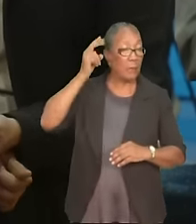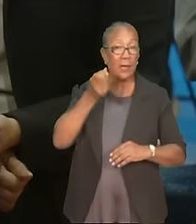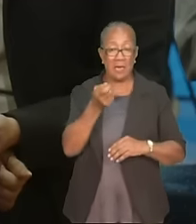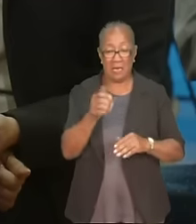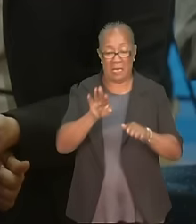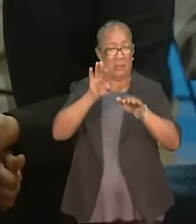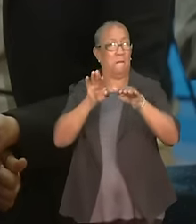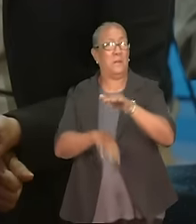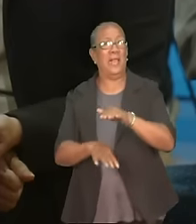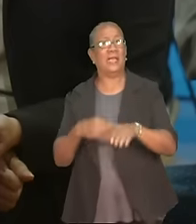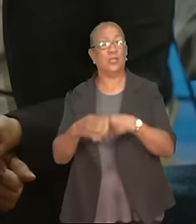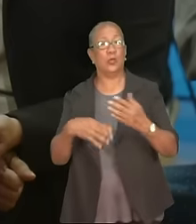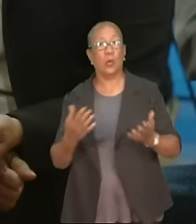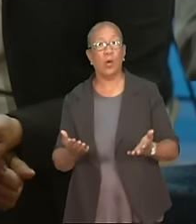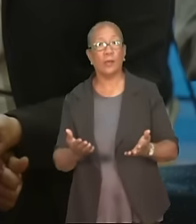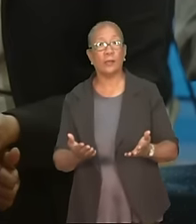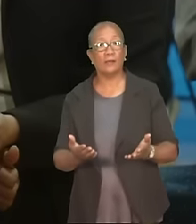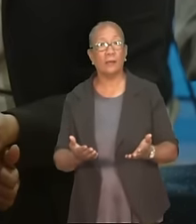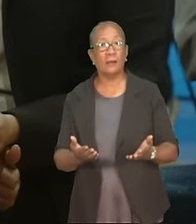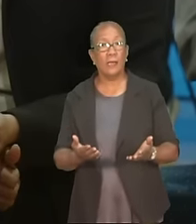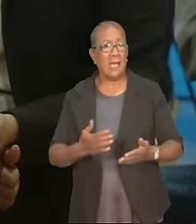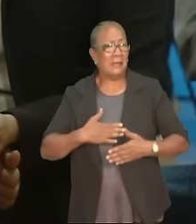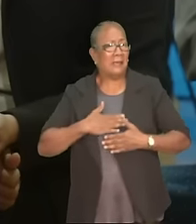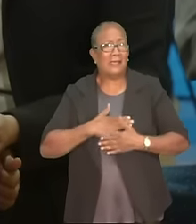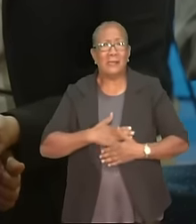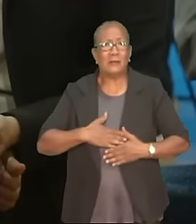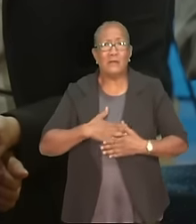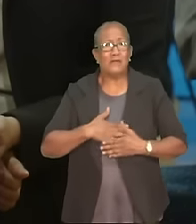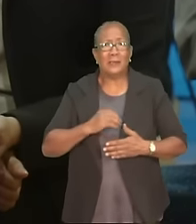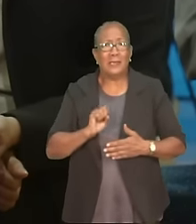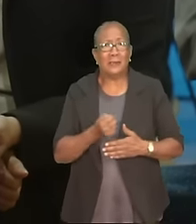worden. Ik kreeg het gevoel als ze gingen wensen.